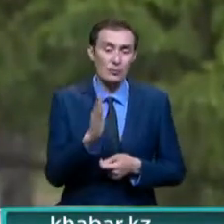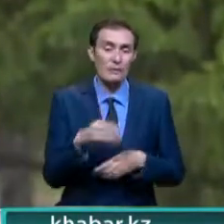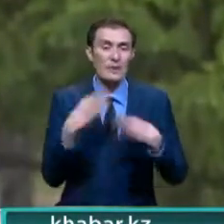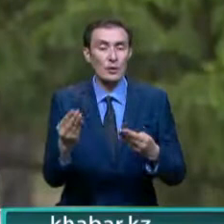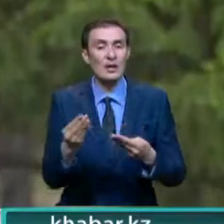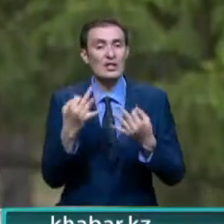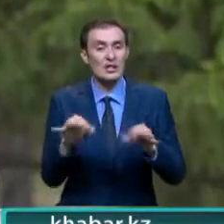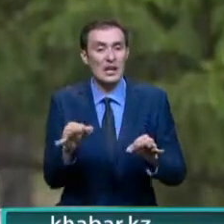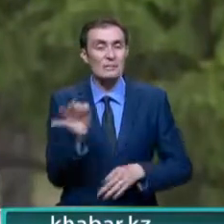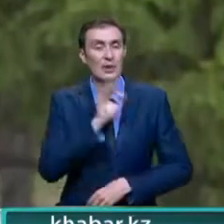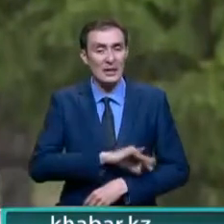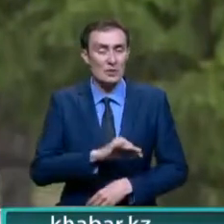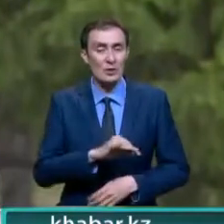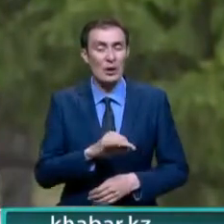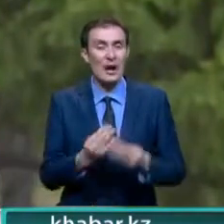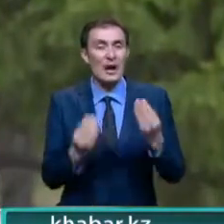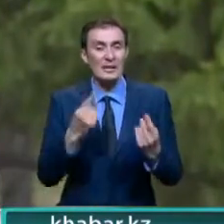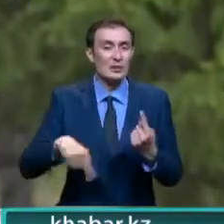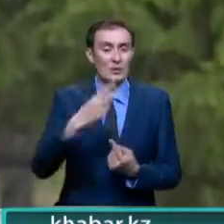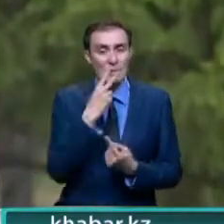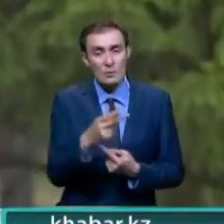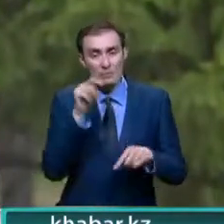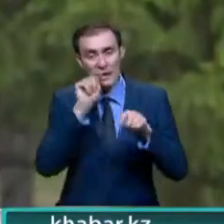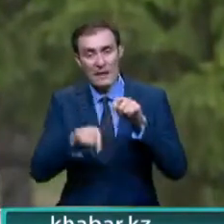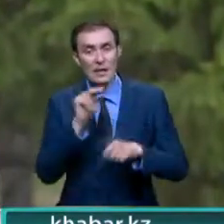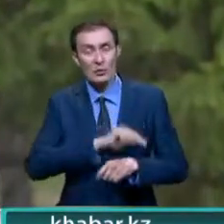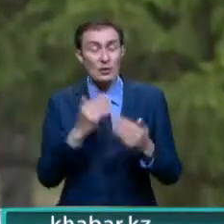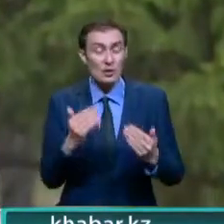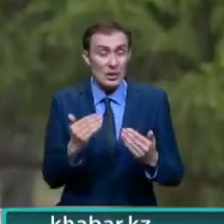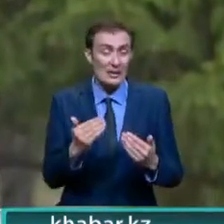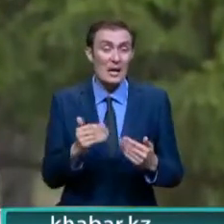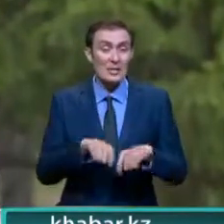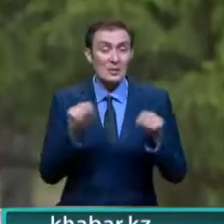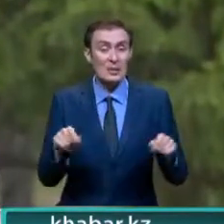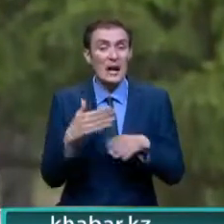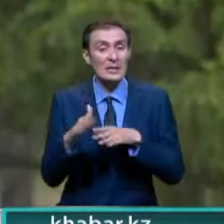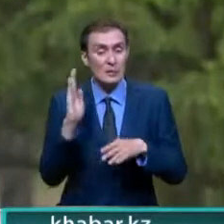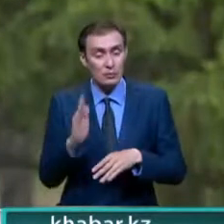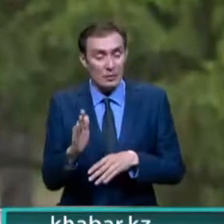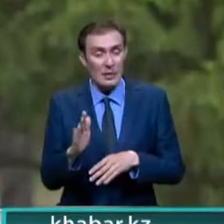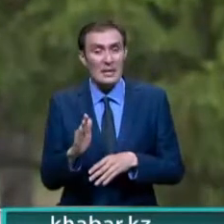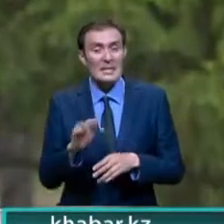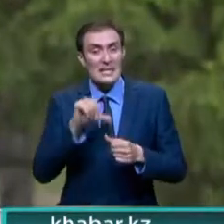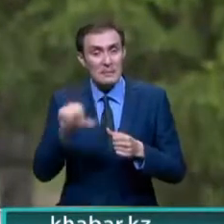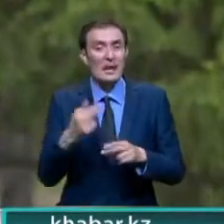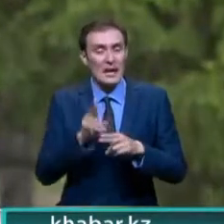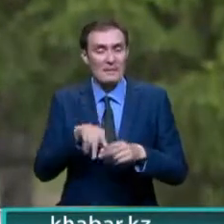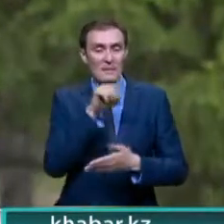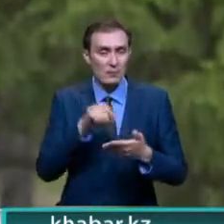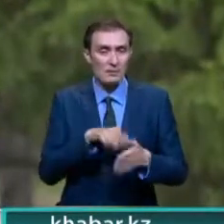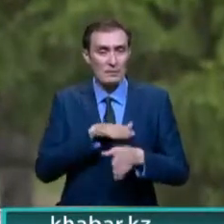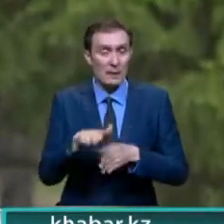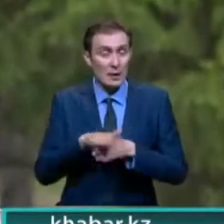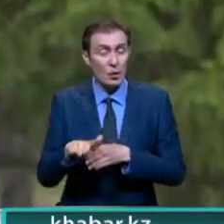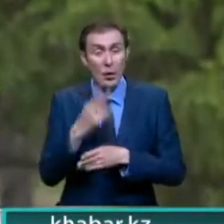выдает разрешение на эксплуатацию аттракционов и проверяет их работу. Сейчас как раз создается отдел, который будет заниматься этими вопросами.